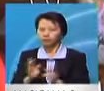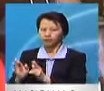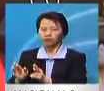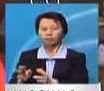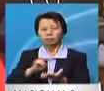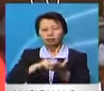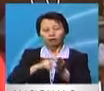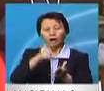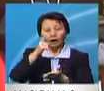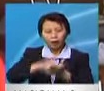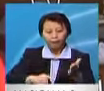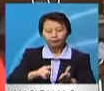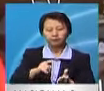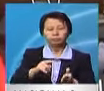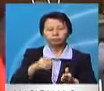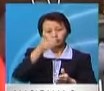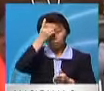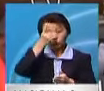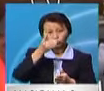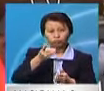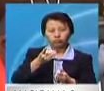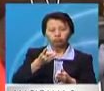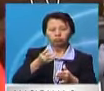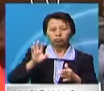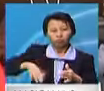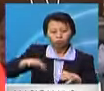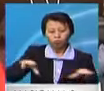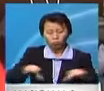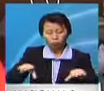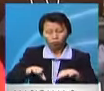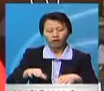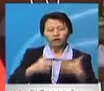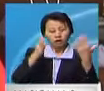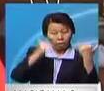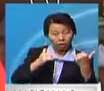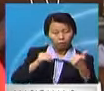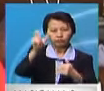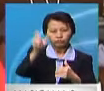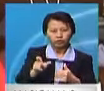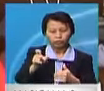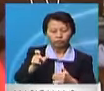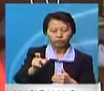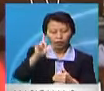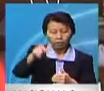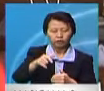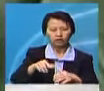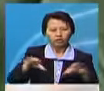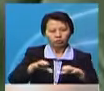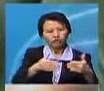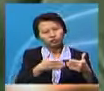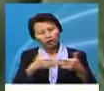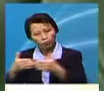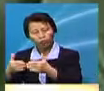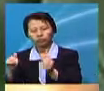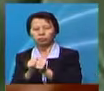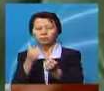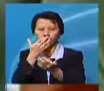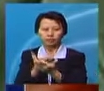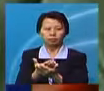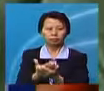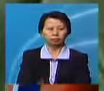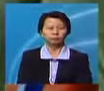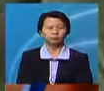belum arwah laksanakan, kita mohon calon laksanakan dengan sebaiknya lah.